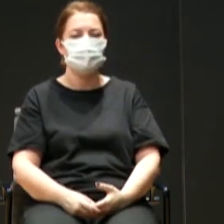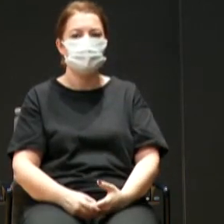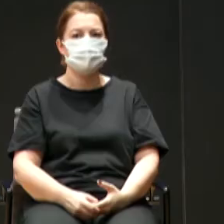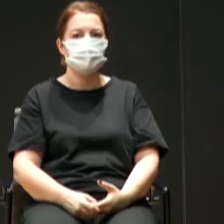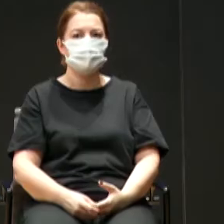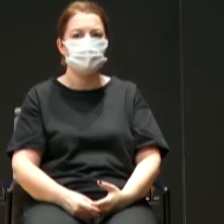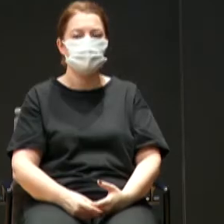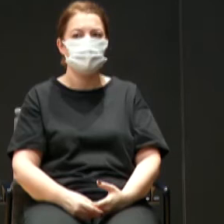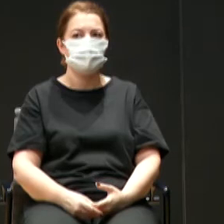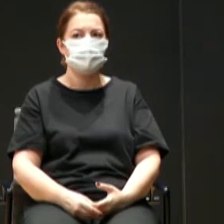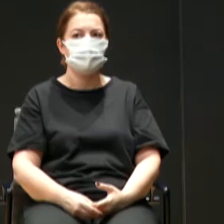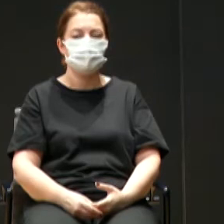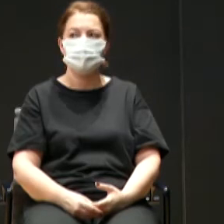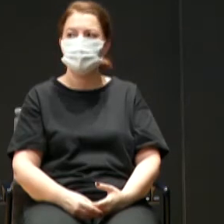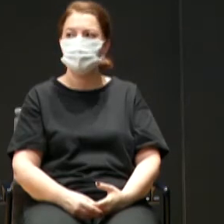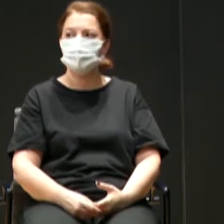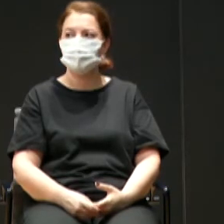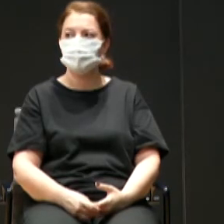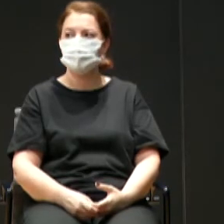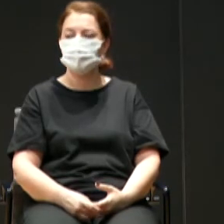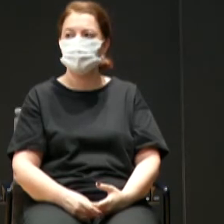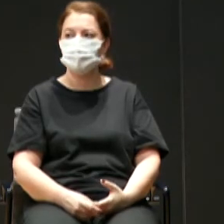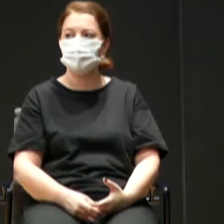bununla. Miray Bey buyurun.